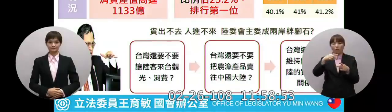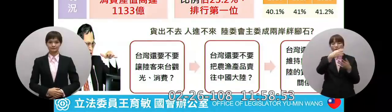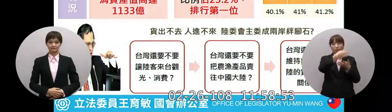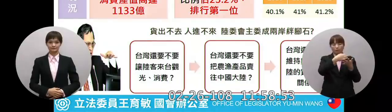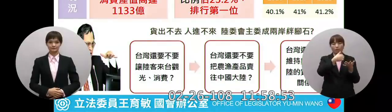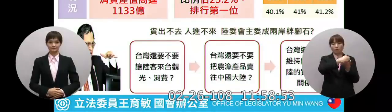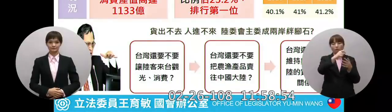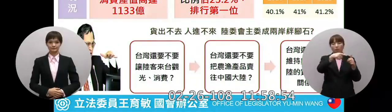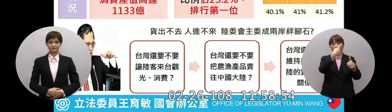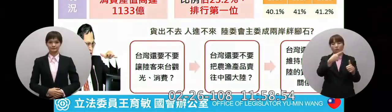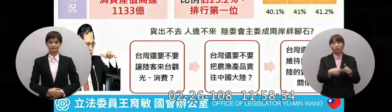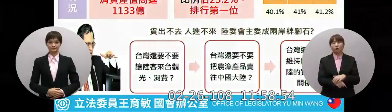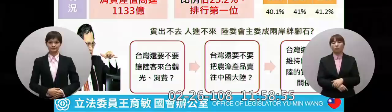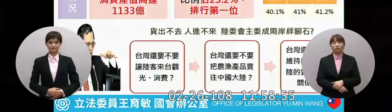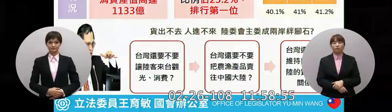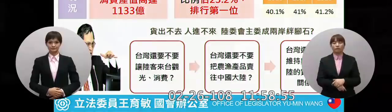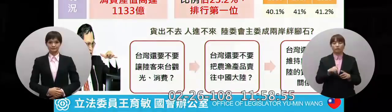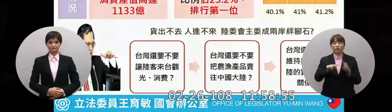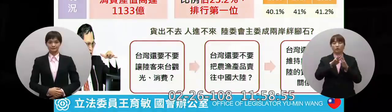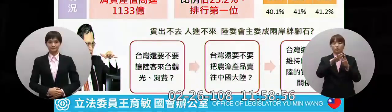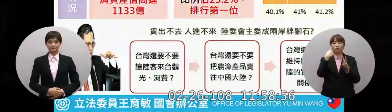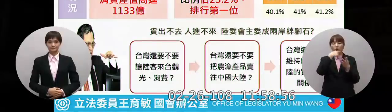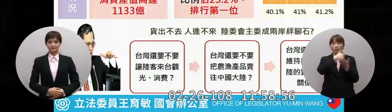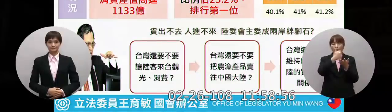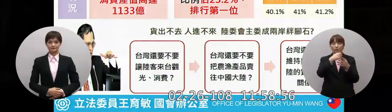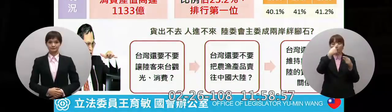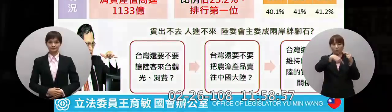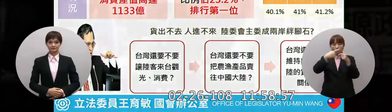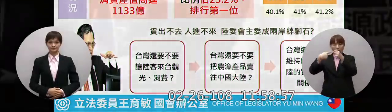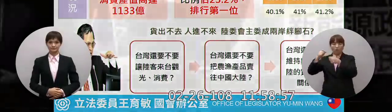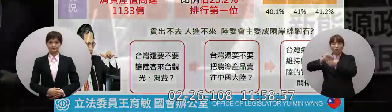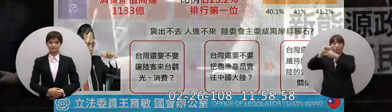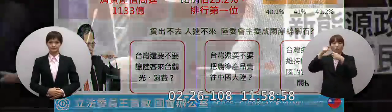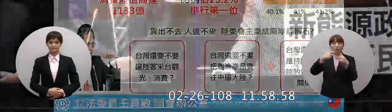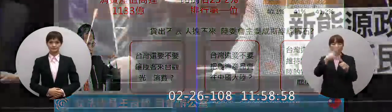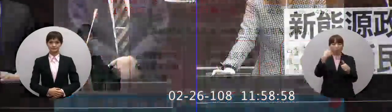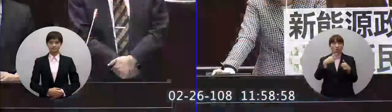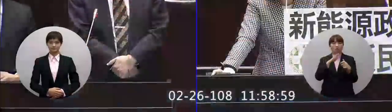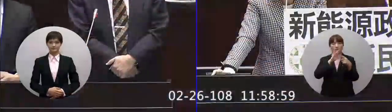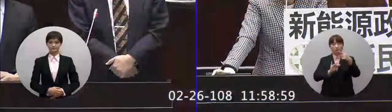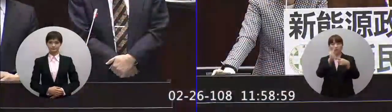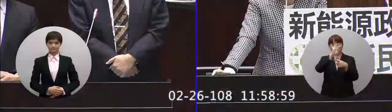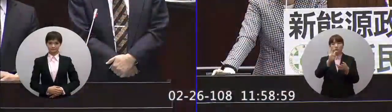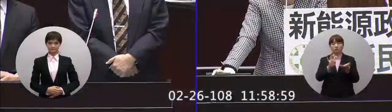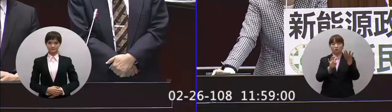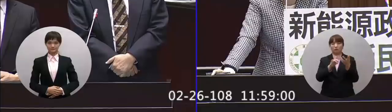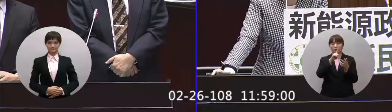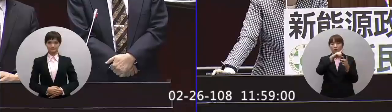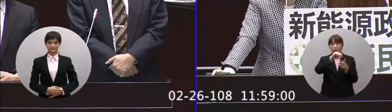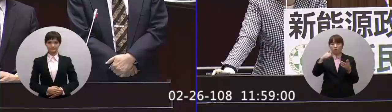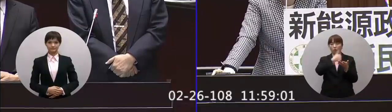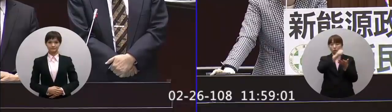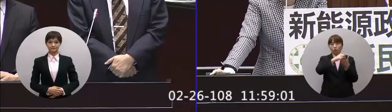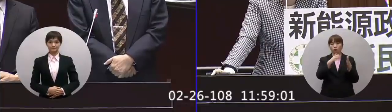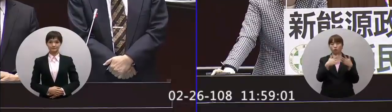去卖第一名，然后我们出口比重年年都是第一名，都是占到40%。你货还要继续